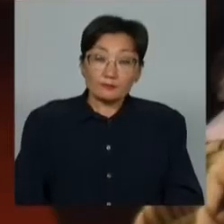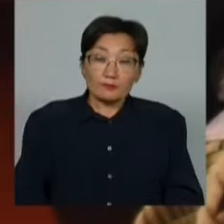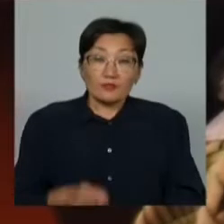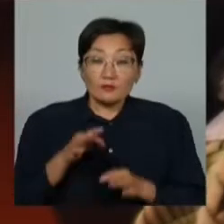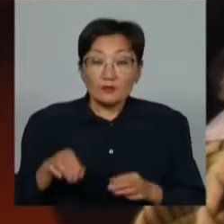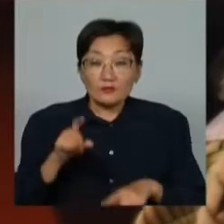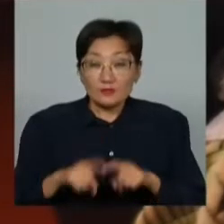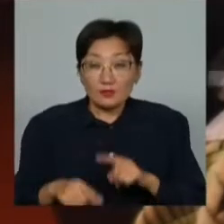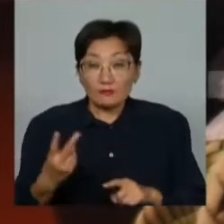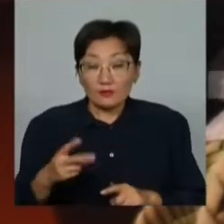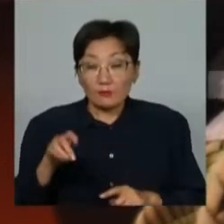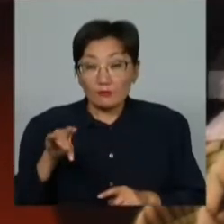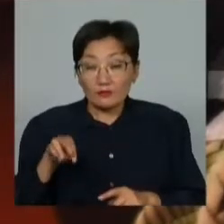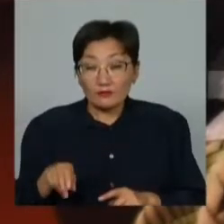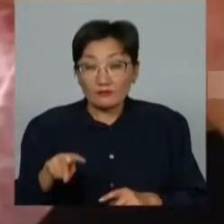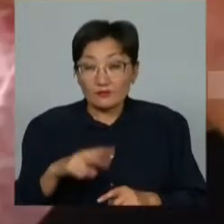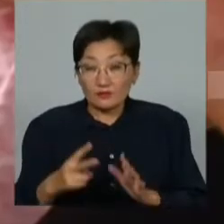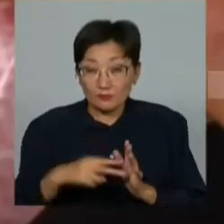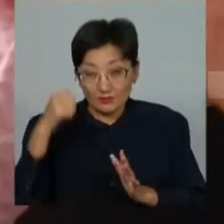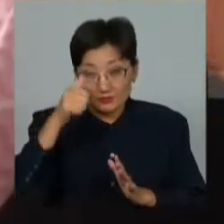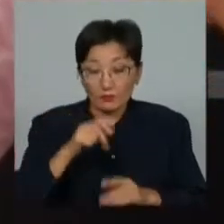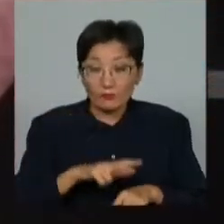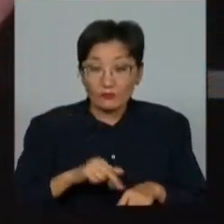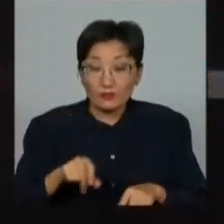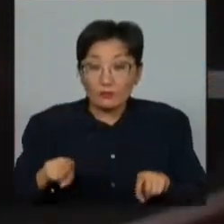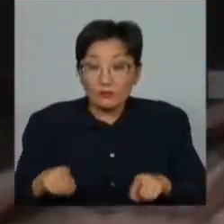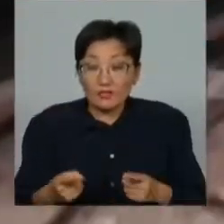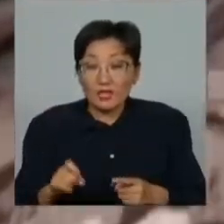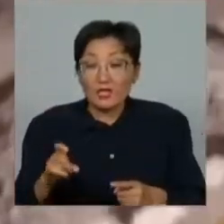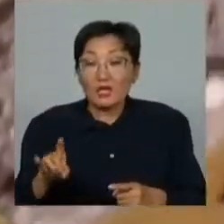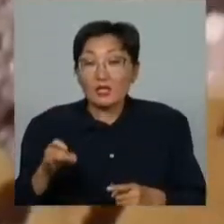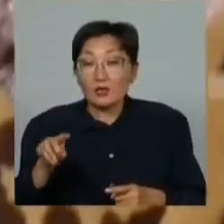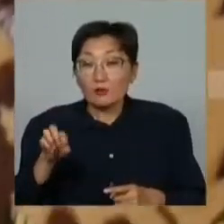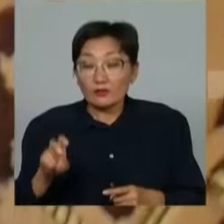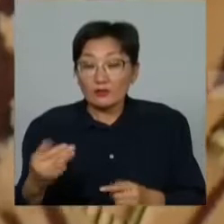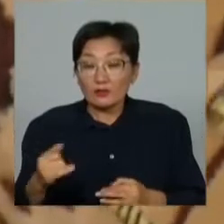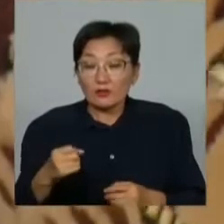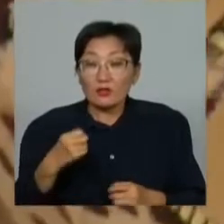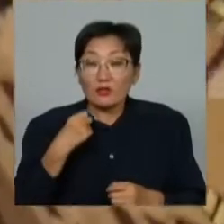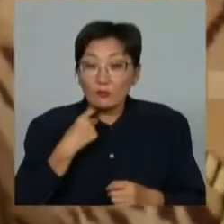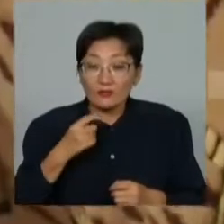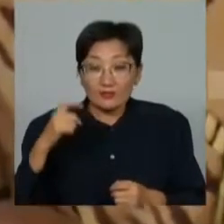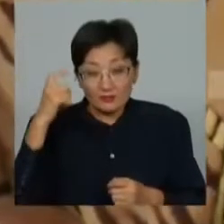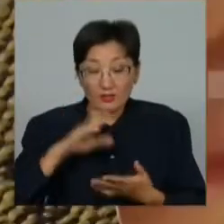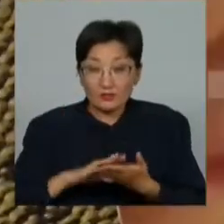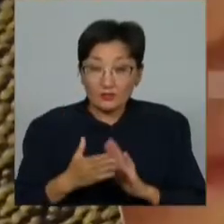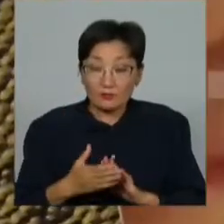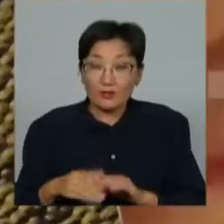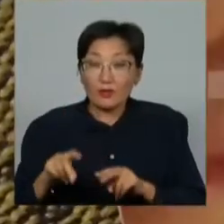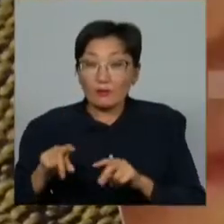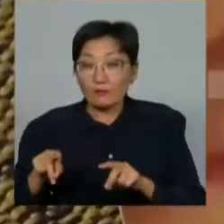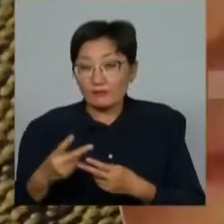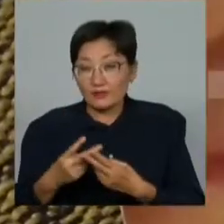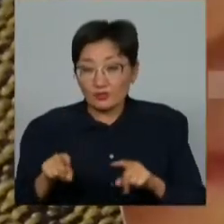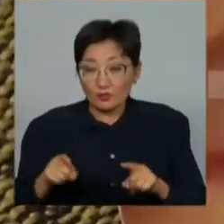словам родных, 2 марта 2017 года полицейские задержали Анатолия Рейбанда за распитие спиртного и поместили в изолятор. Там его